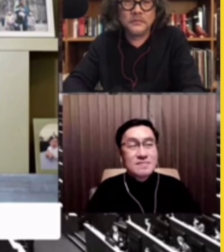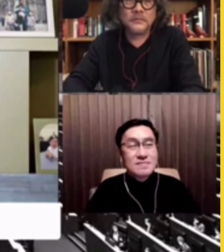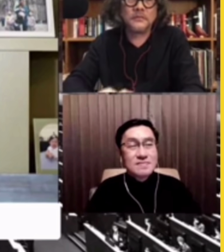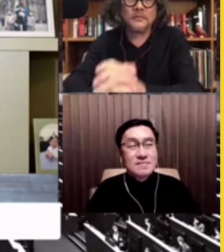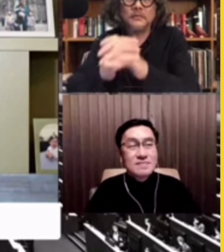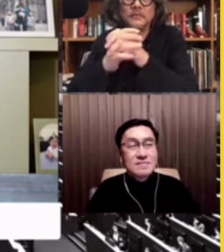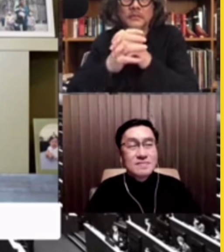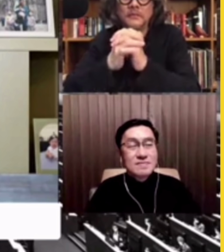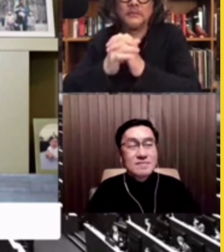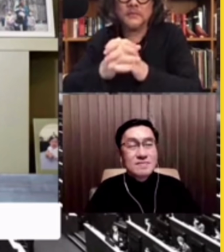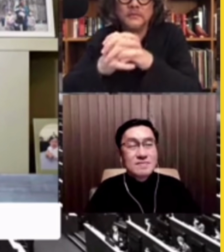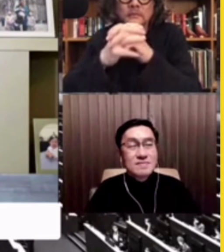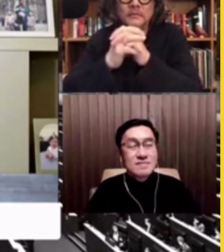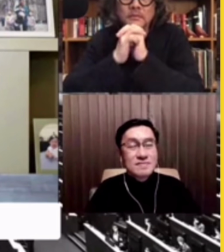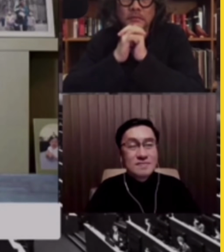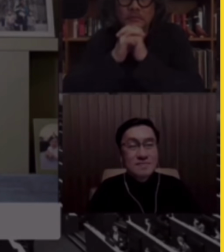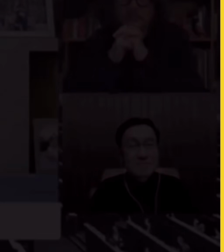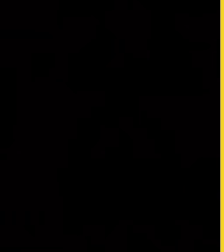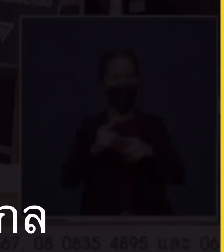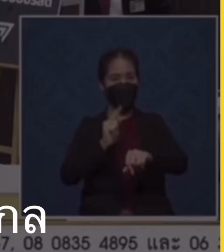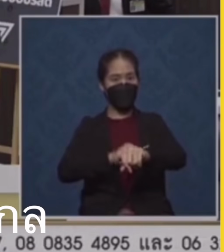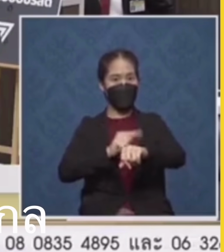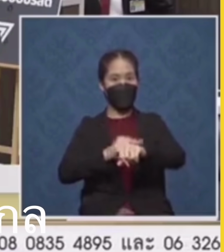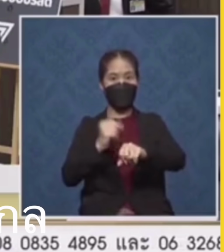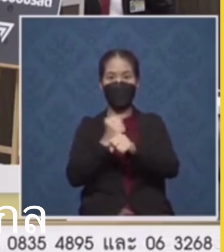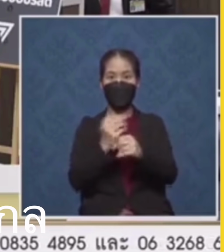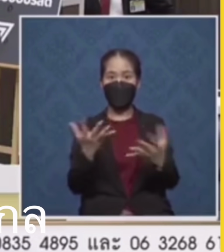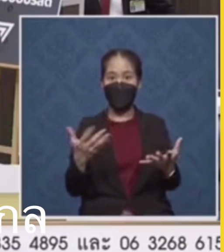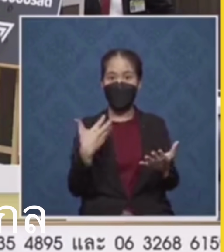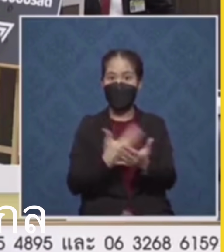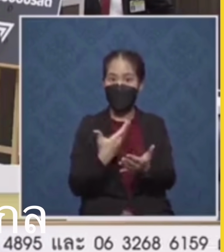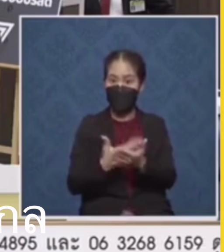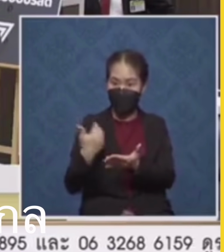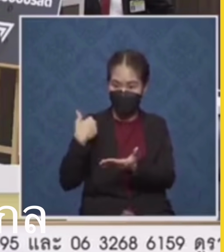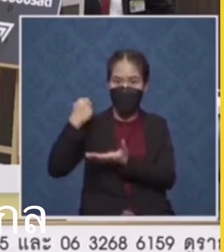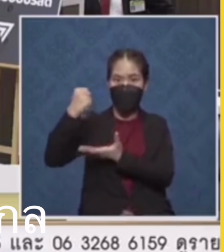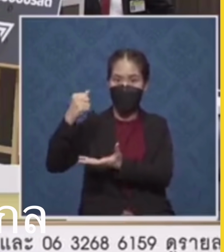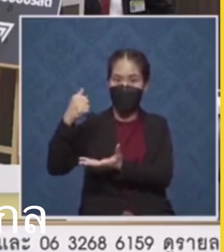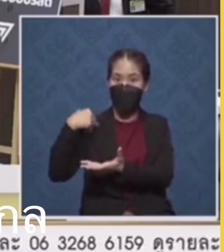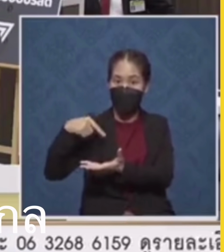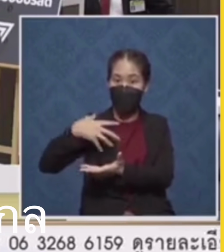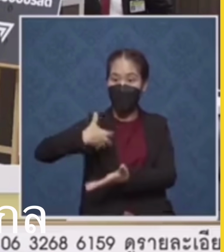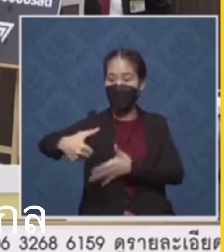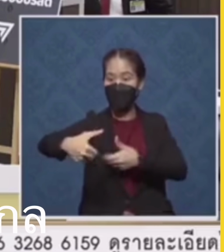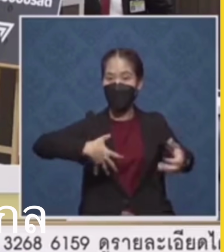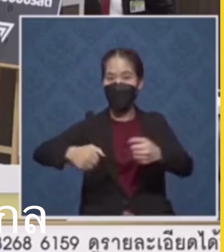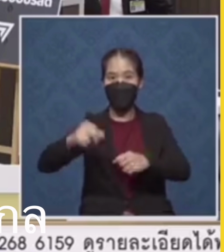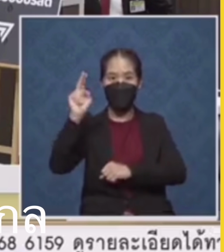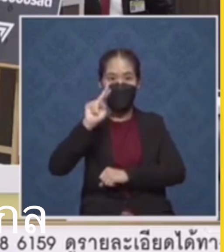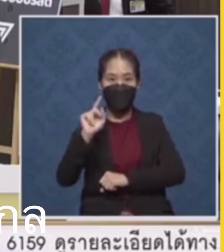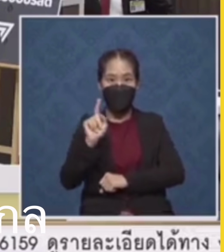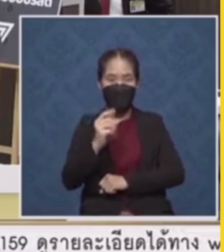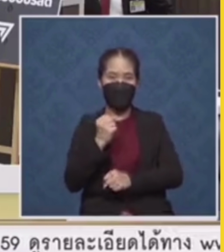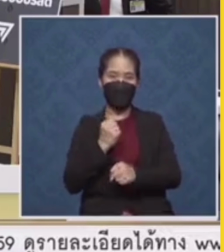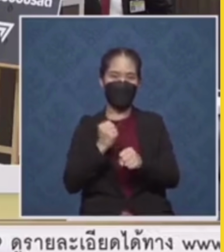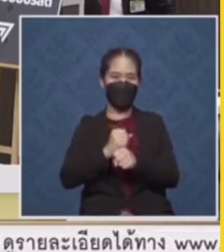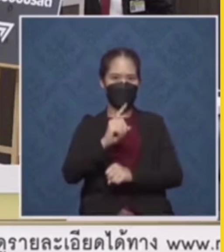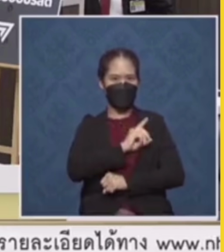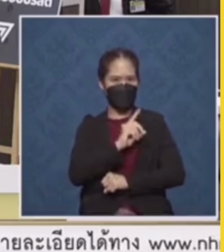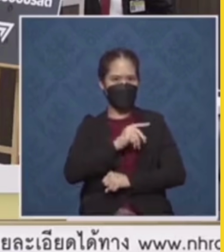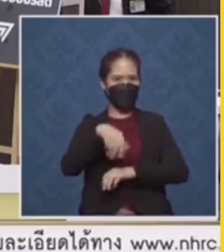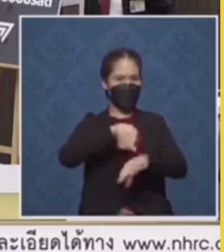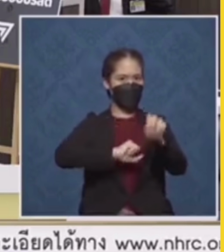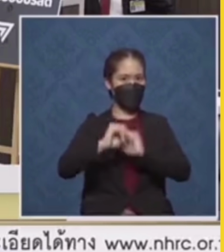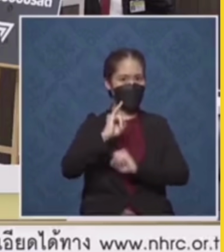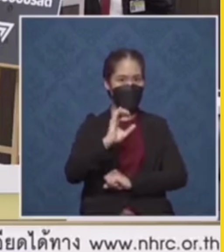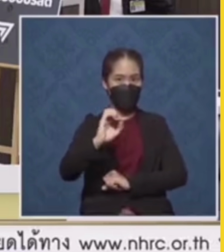เลยบ้านใครบ้านมันบอกเลยนะครับ พยากรณ์ที่มีงบประมาณของประเทศที่มีสร้างภารกิจปฏิบัติการ